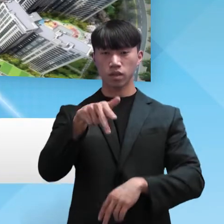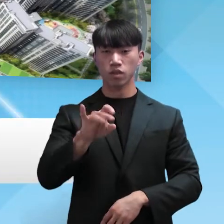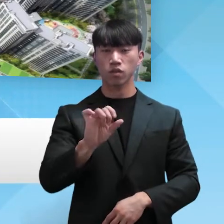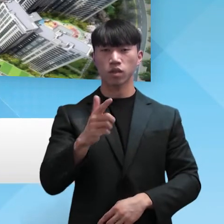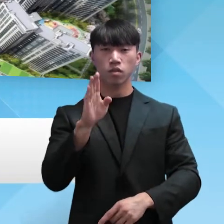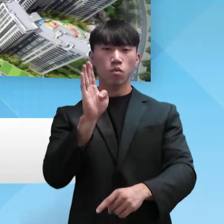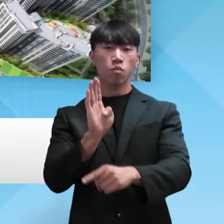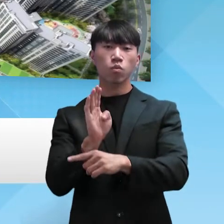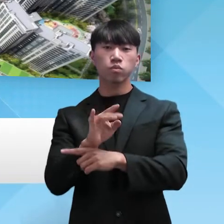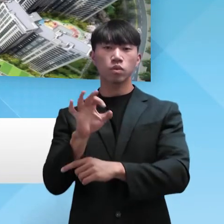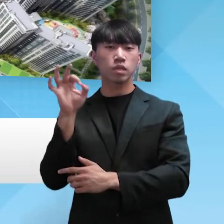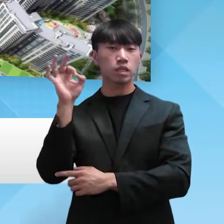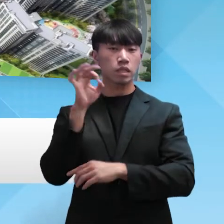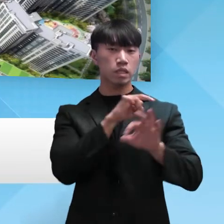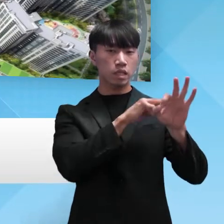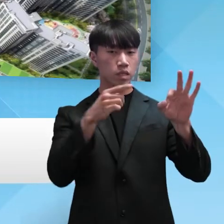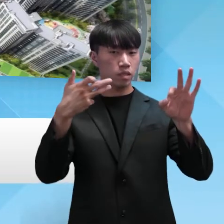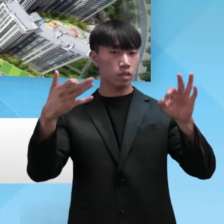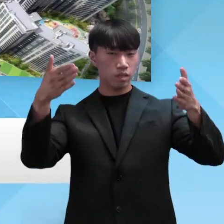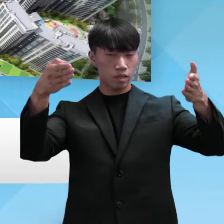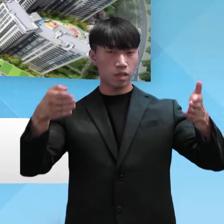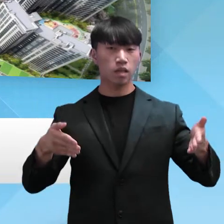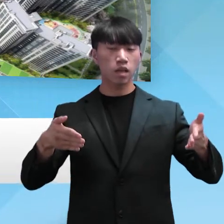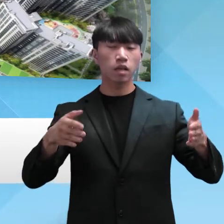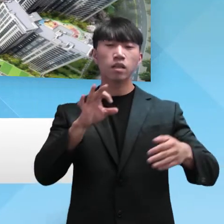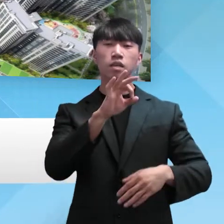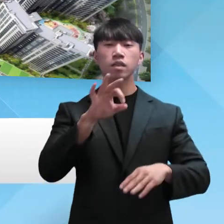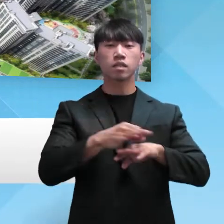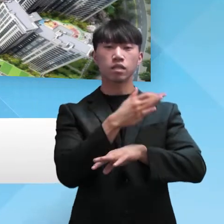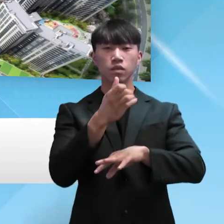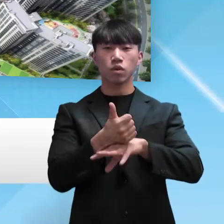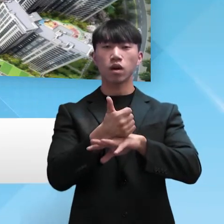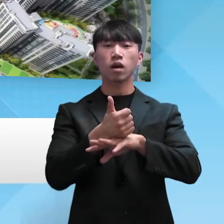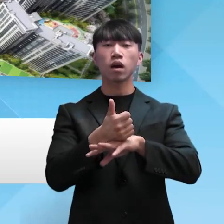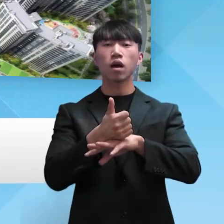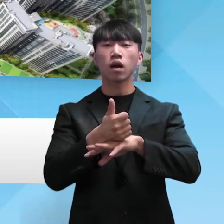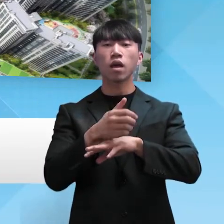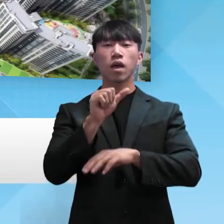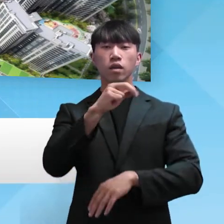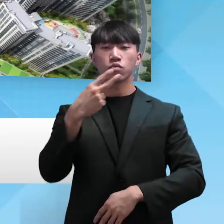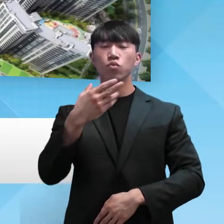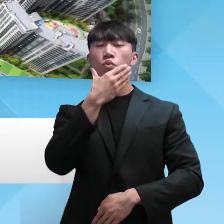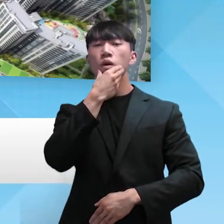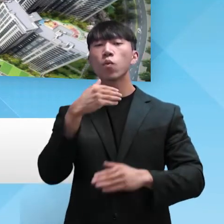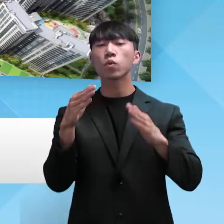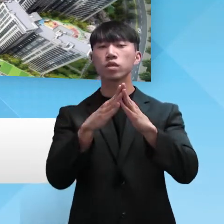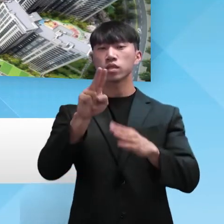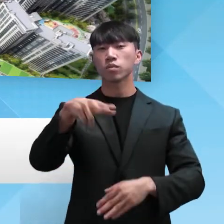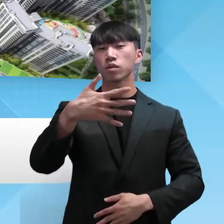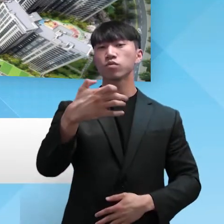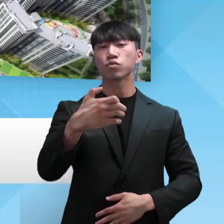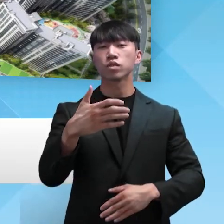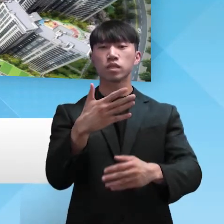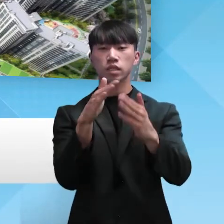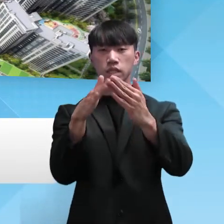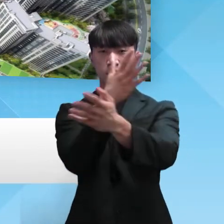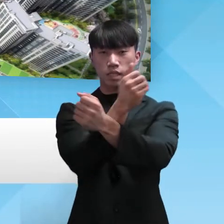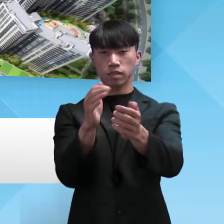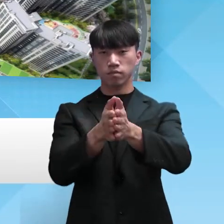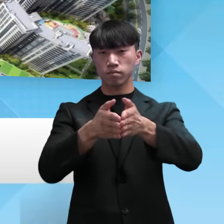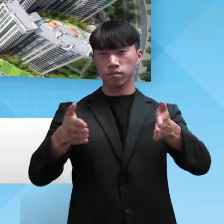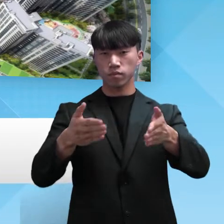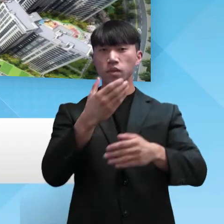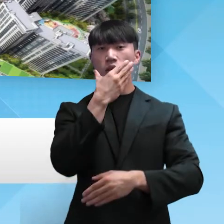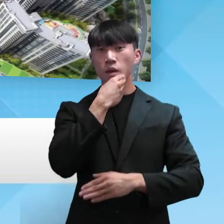LH공사 경인지역본부가 오는 10일에서 13일까지 의왕고천 A2블록 행복주택 총 290가구에 대한 청약을